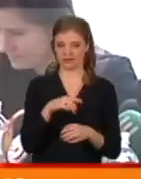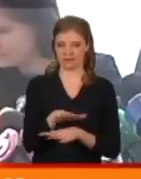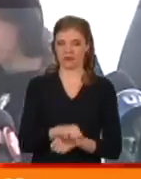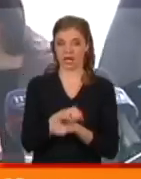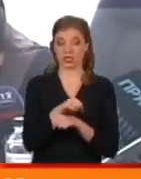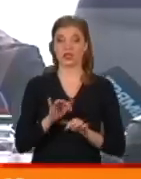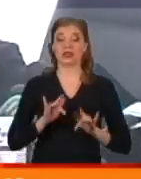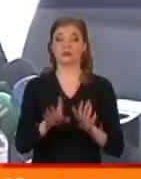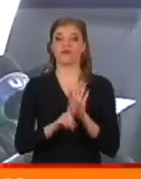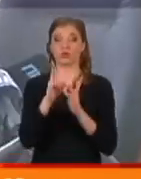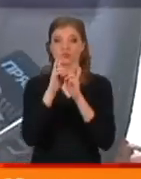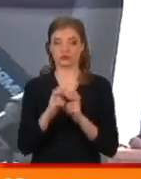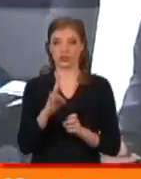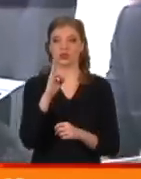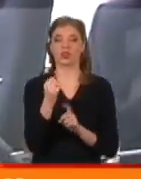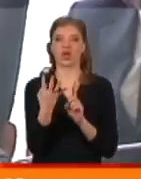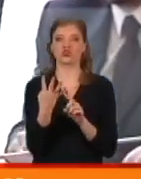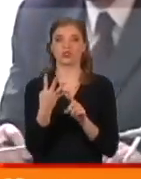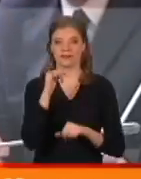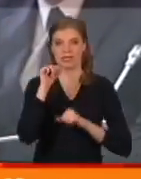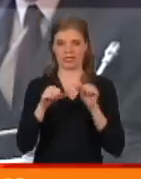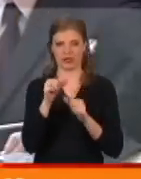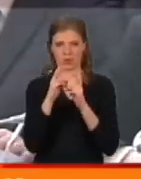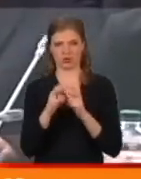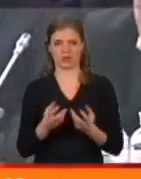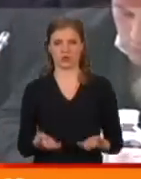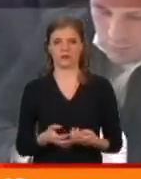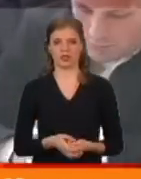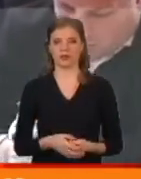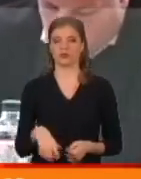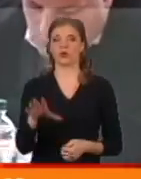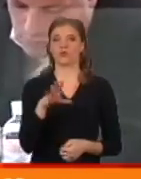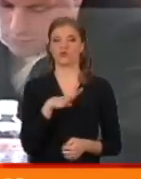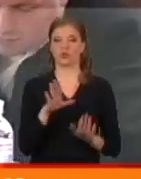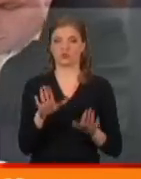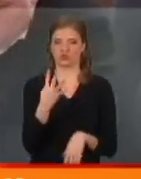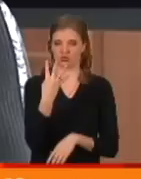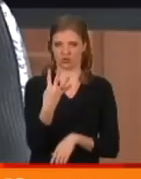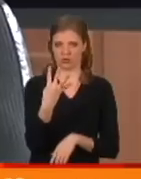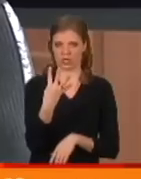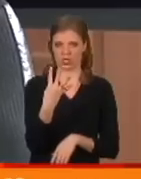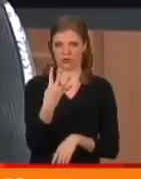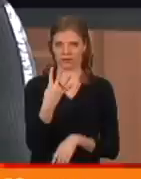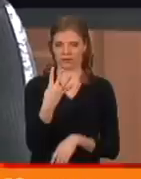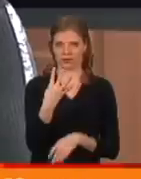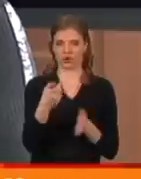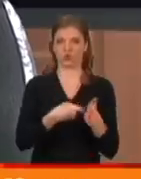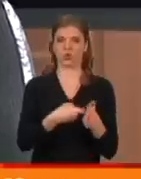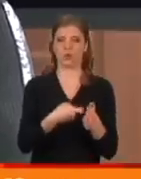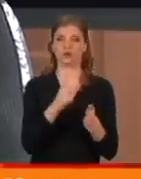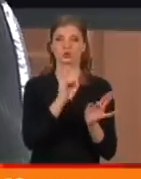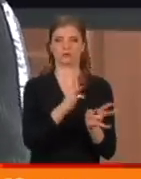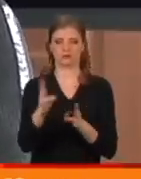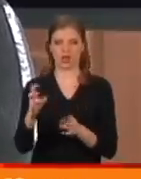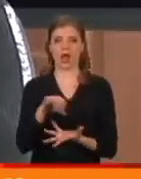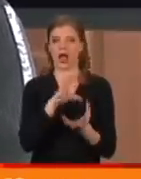його справу почали розглядати аж на 4-й рік розслідування. Відбулося всього тільки 4 допиту потерпілих.